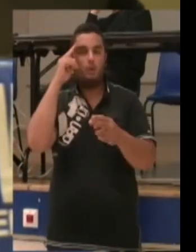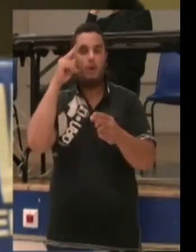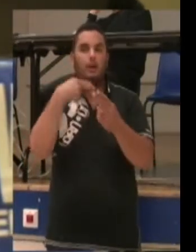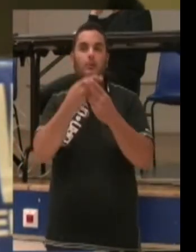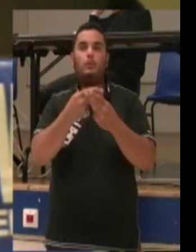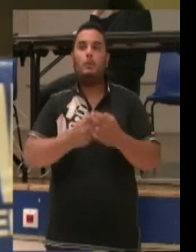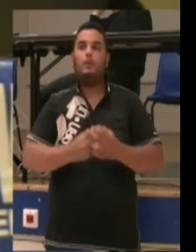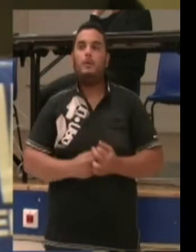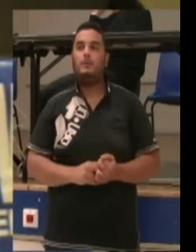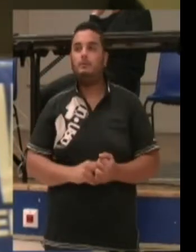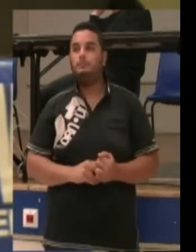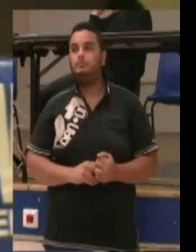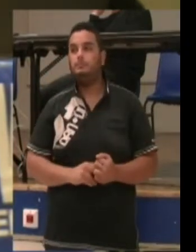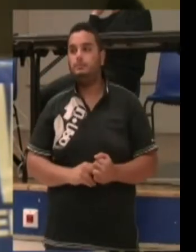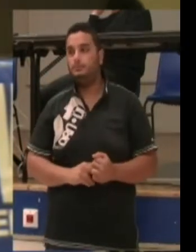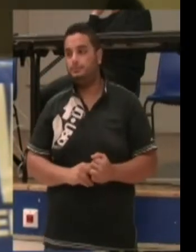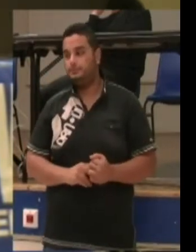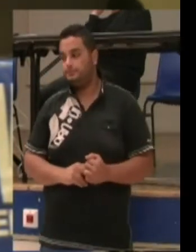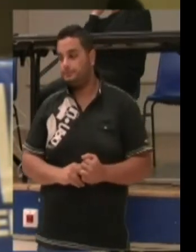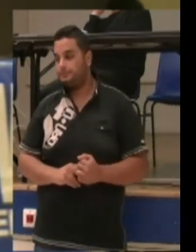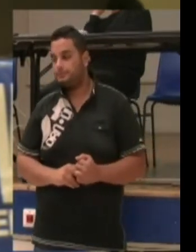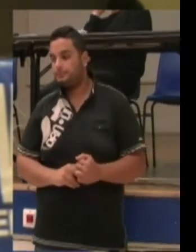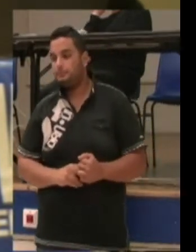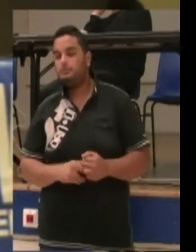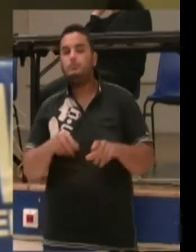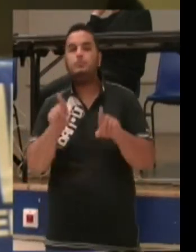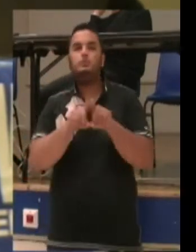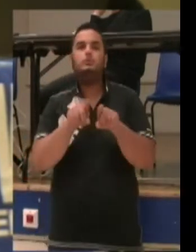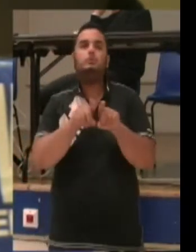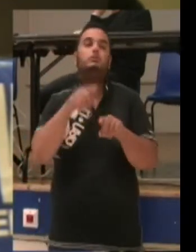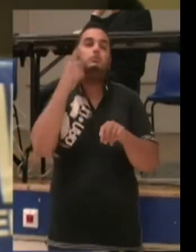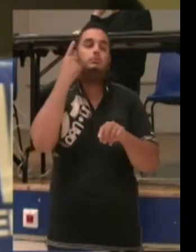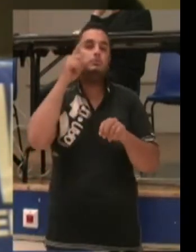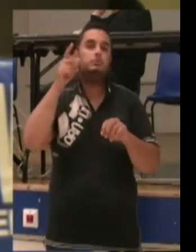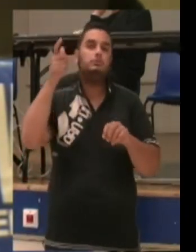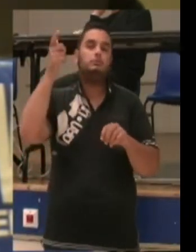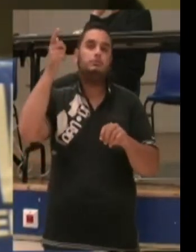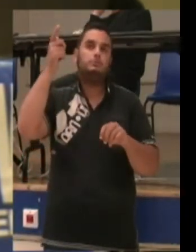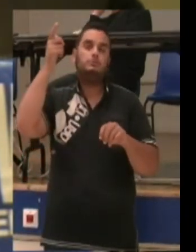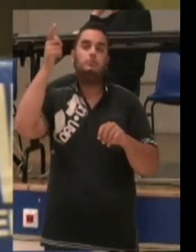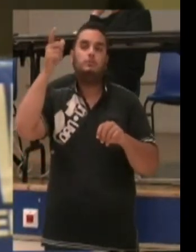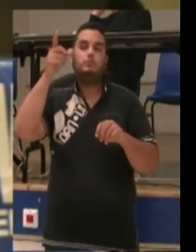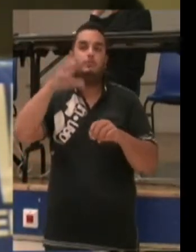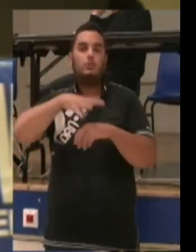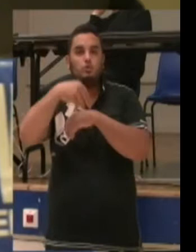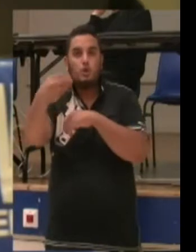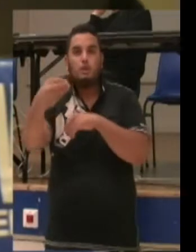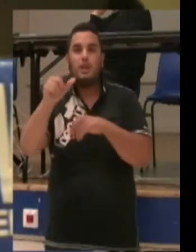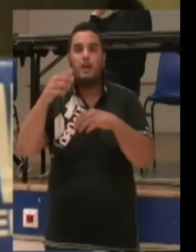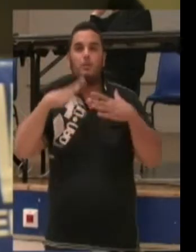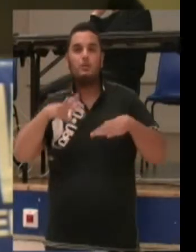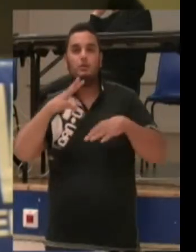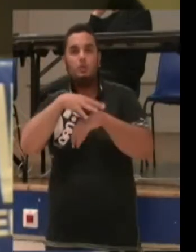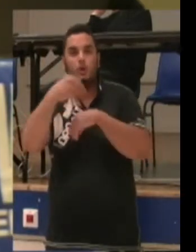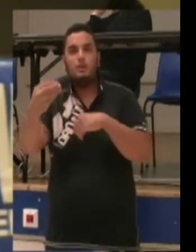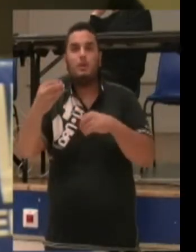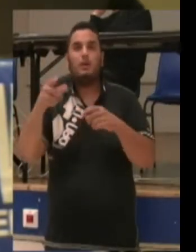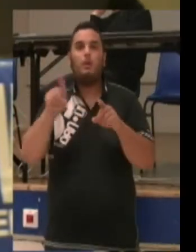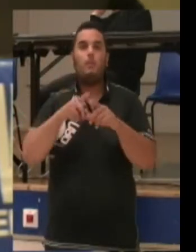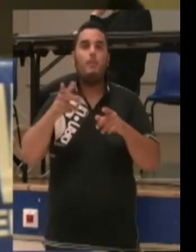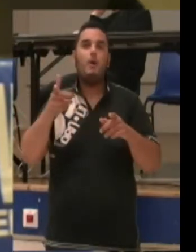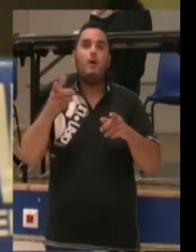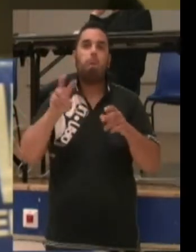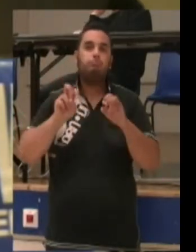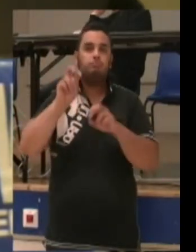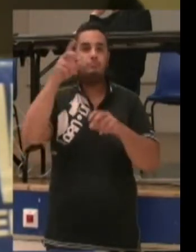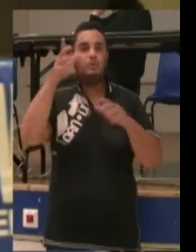membres, des rencontres spirituelles hebdomadaires, des sorties conviviales comme des randonnées